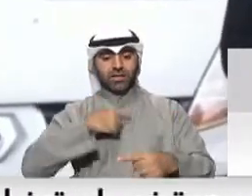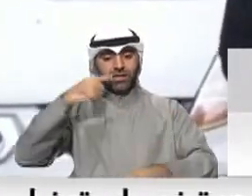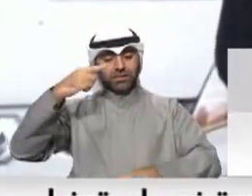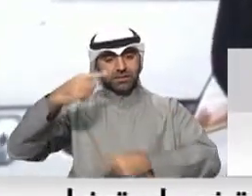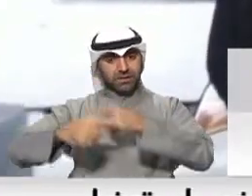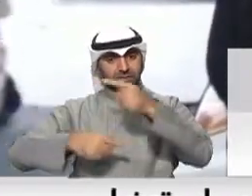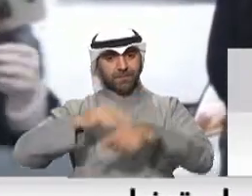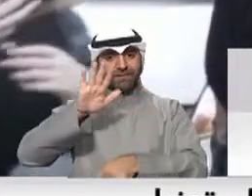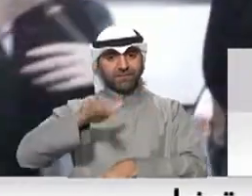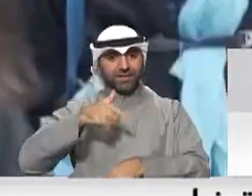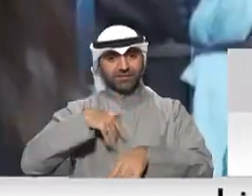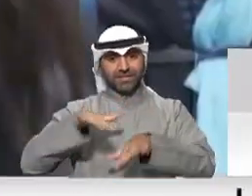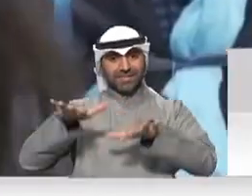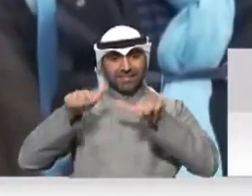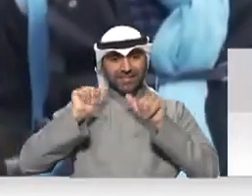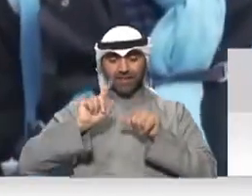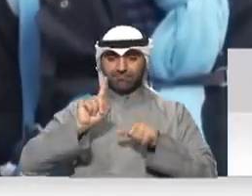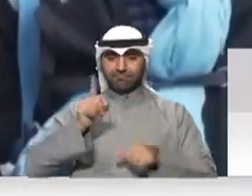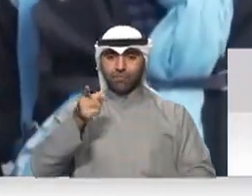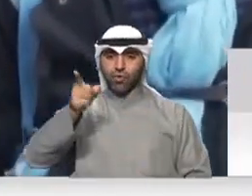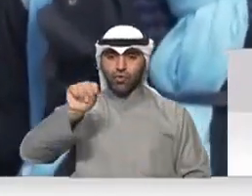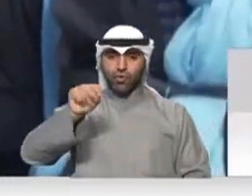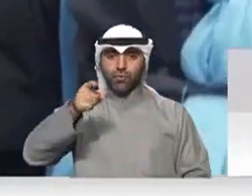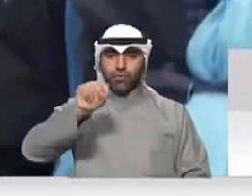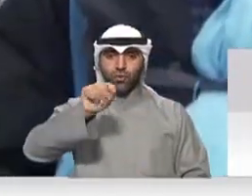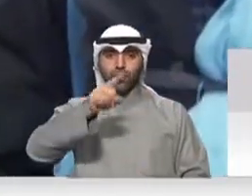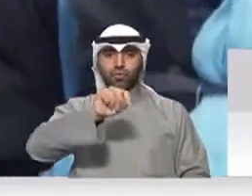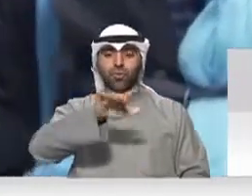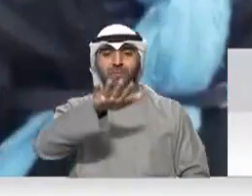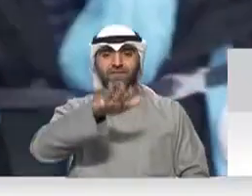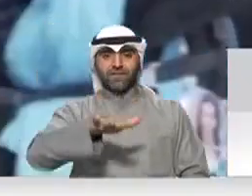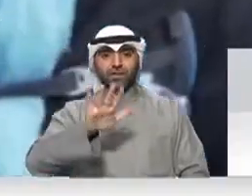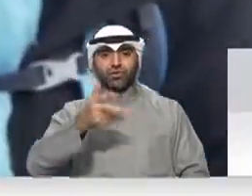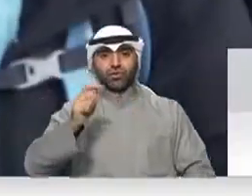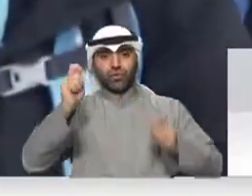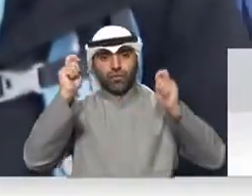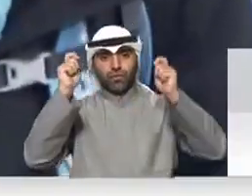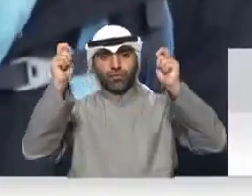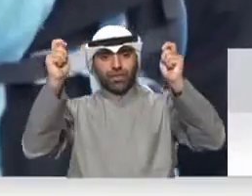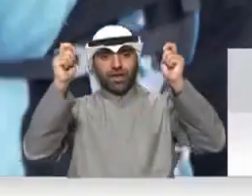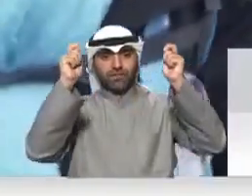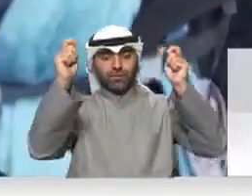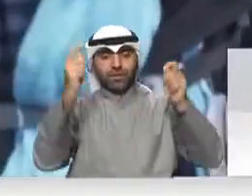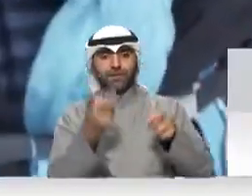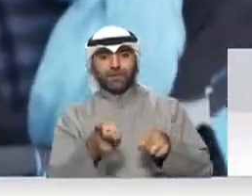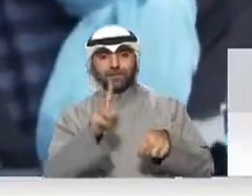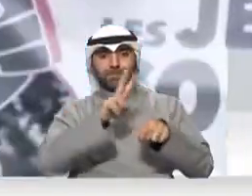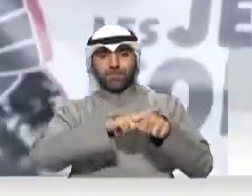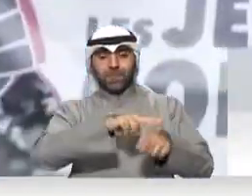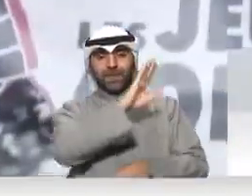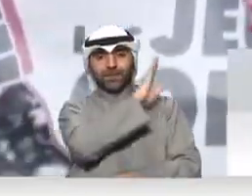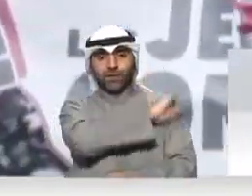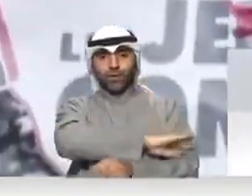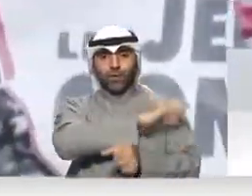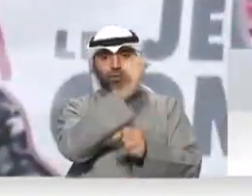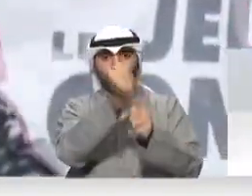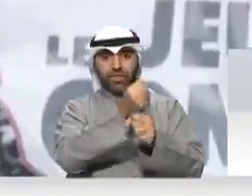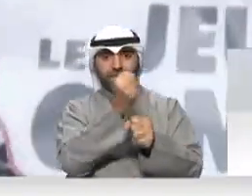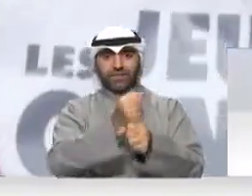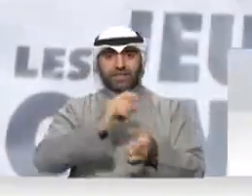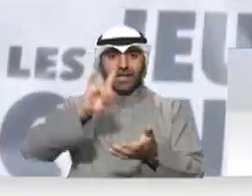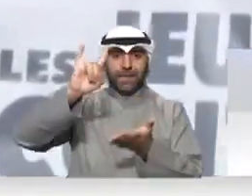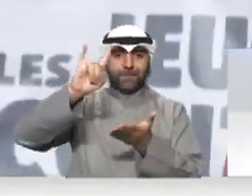قطاعات استراتيجيه كقطاع النقل والملاحه الجويه وقطاع الاغذيه الزراعيه وتسعى النقبات ان يفوق عدد